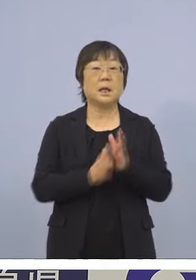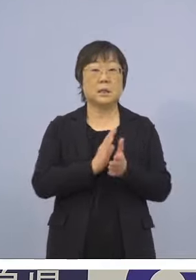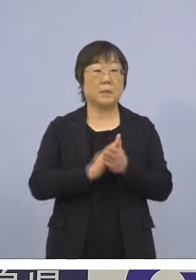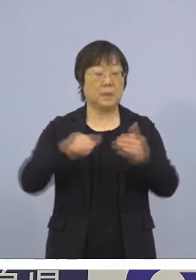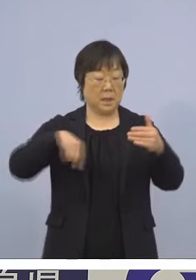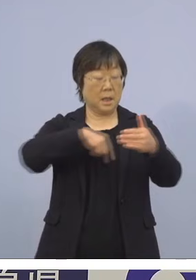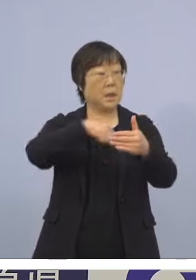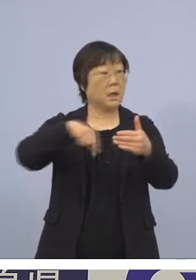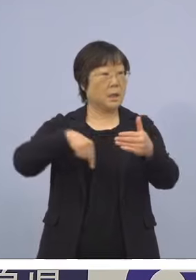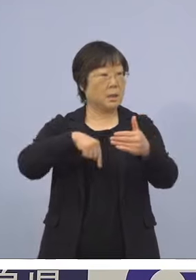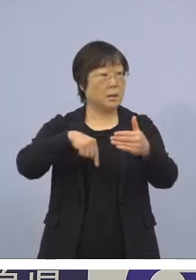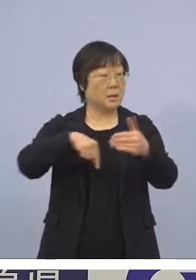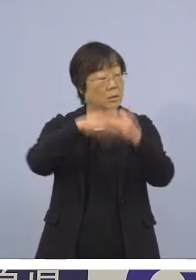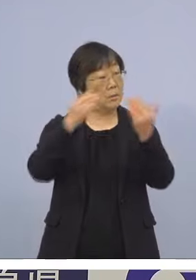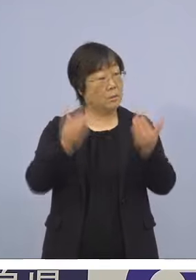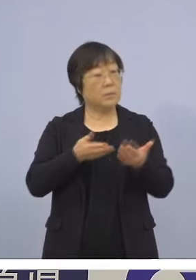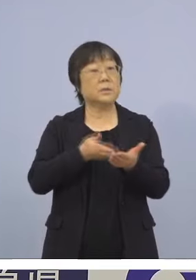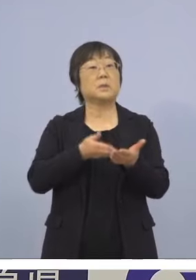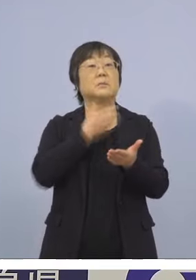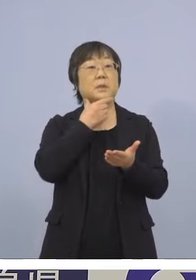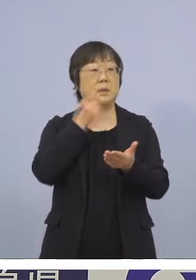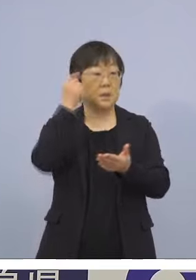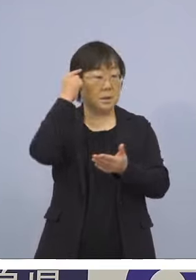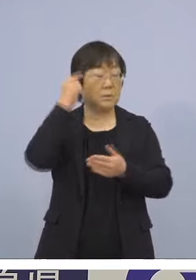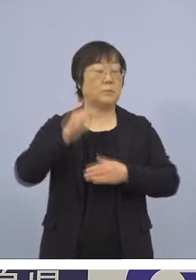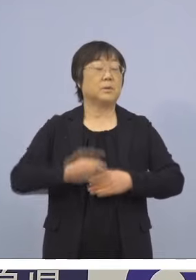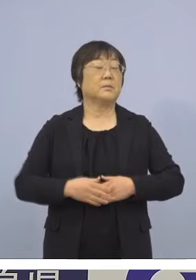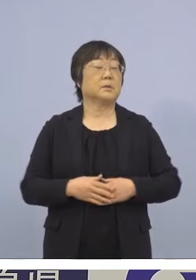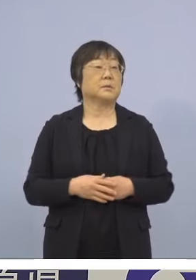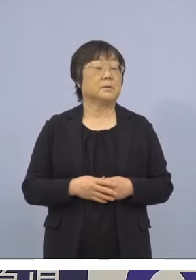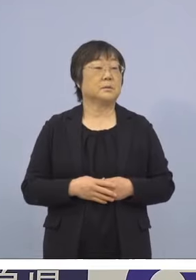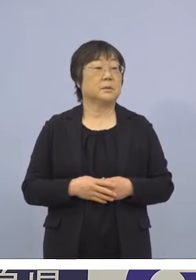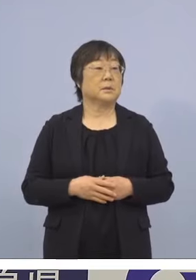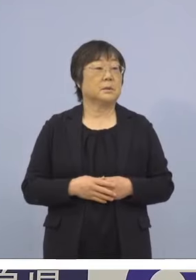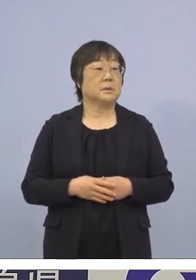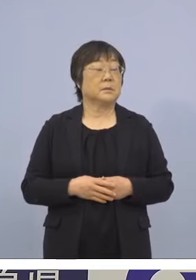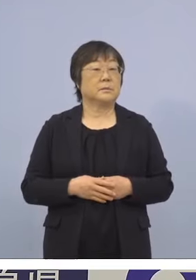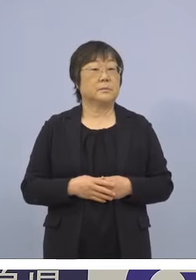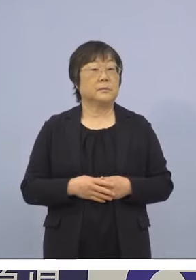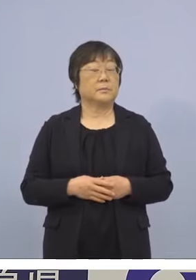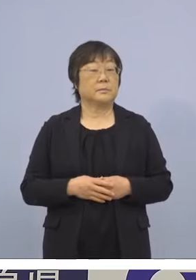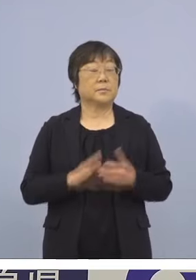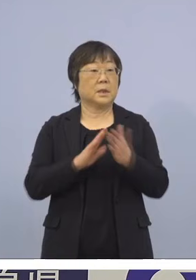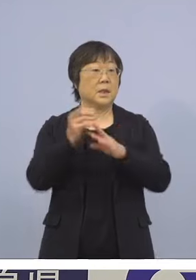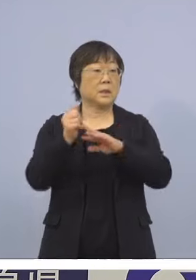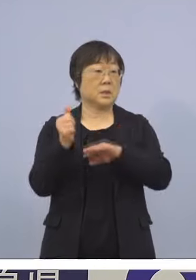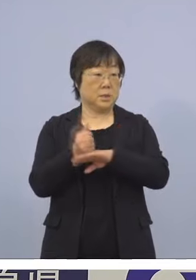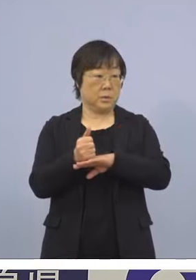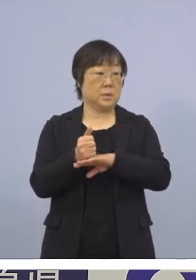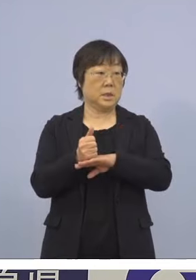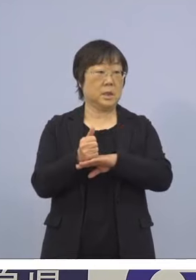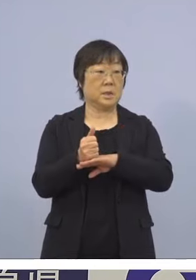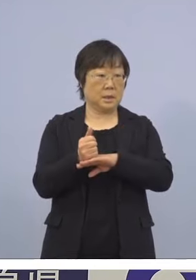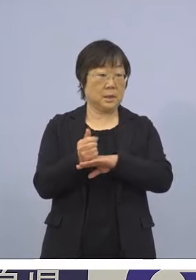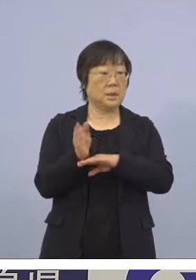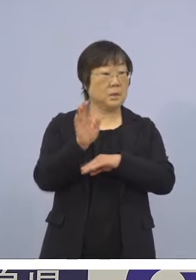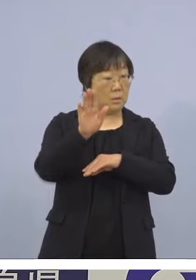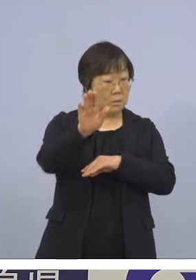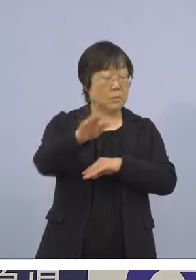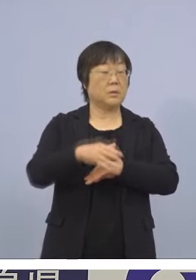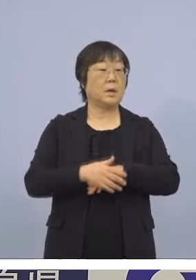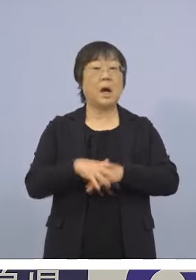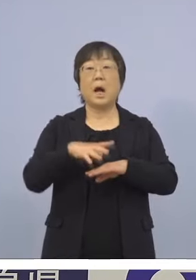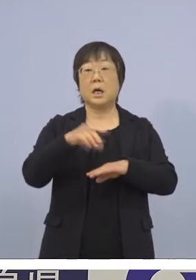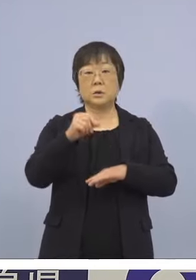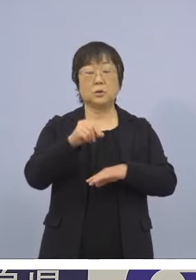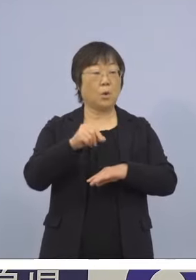概略をご説明をさせていただきたいと思います。知事就任後のですね、初